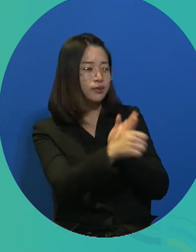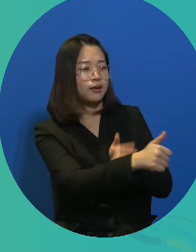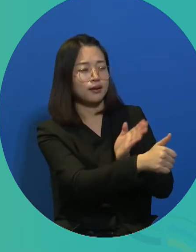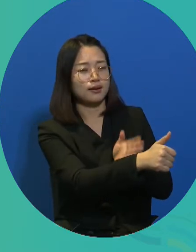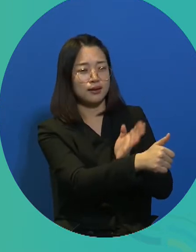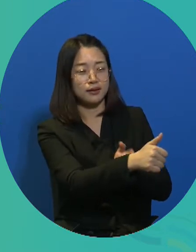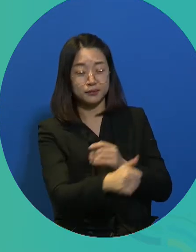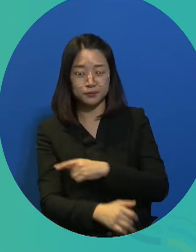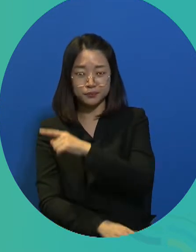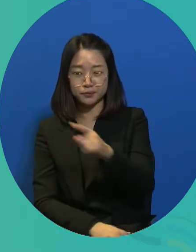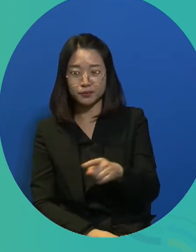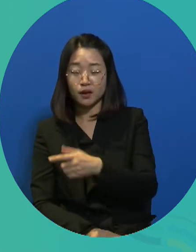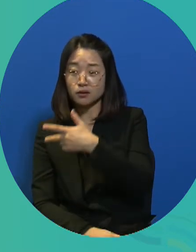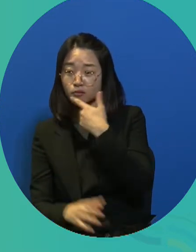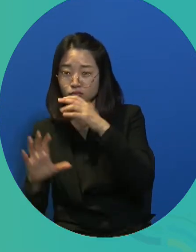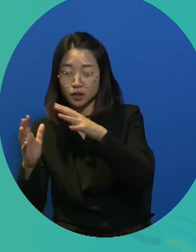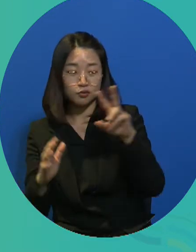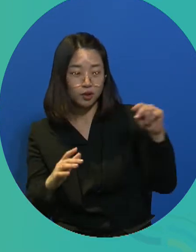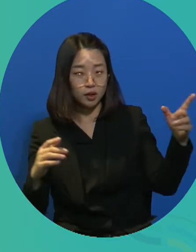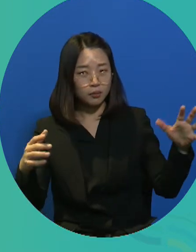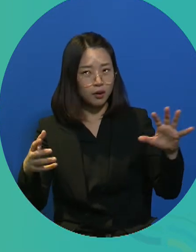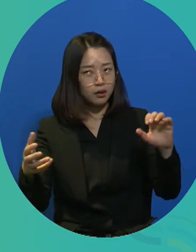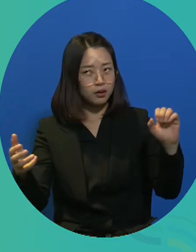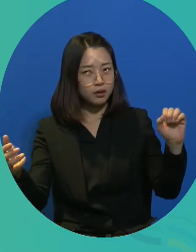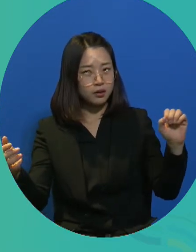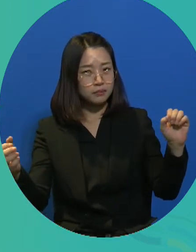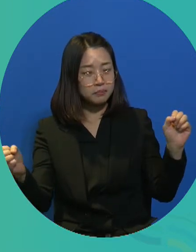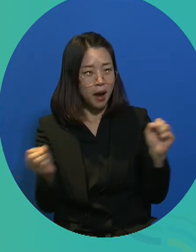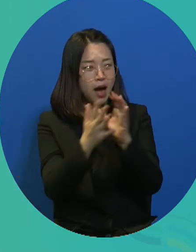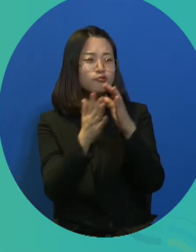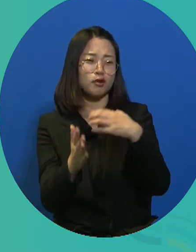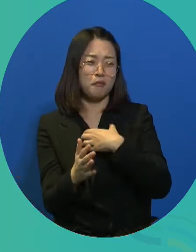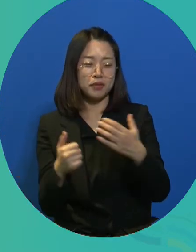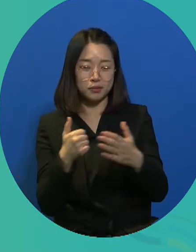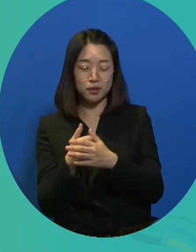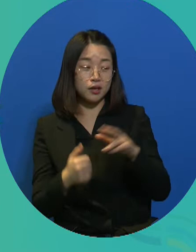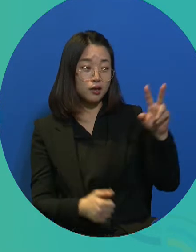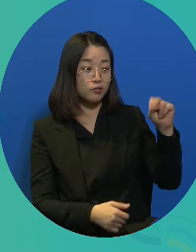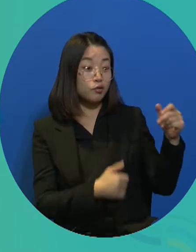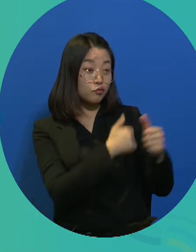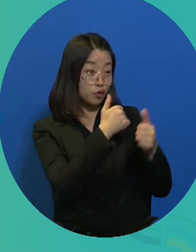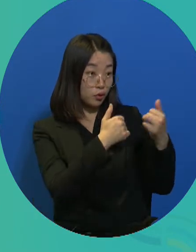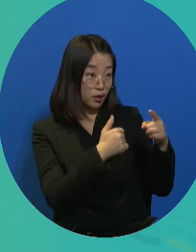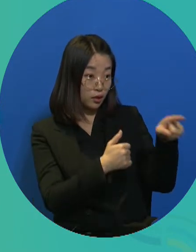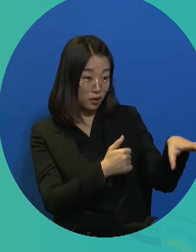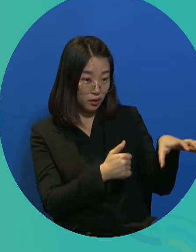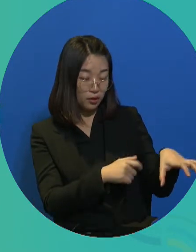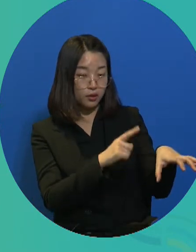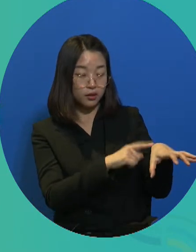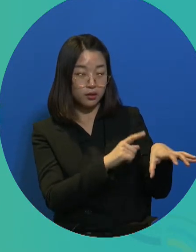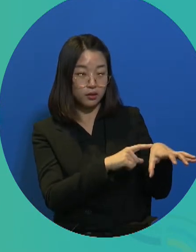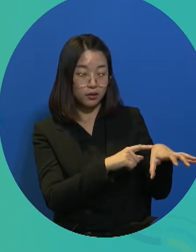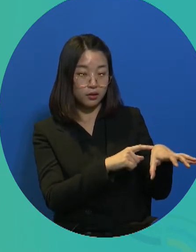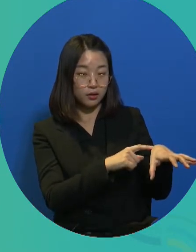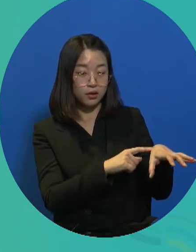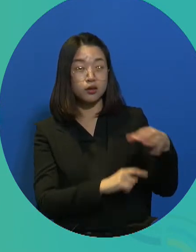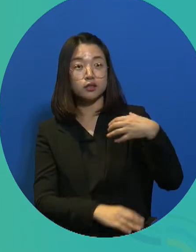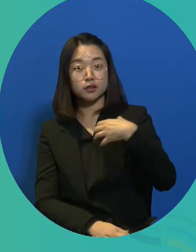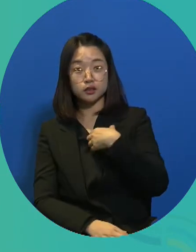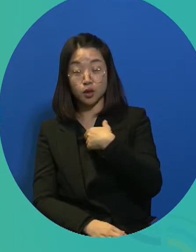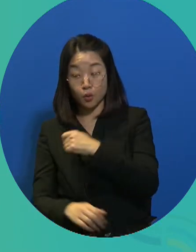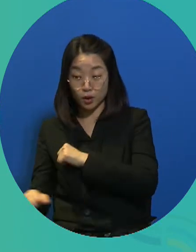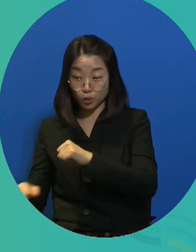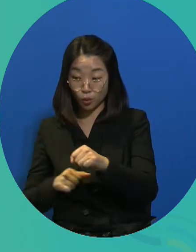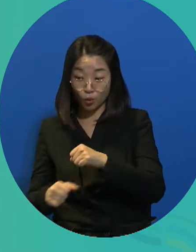외교적인 불화가 나타날까 봐 걱정을 했었는데 그럼에도 불구하고 UN 위원회는 3개의 그 조에 대해서 저희